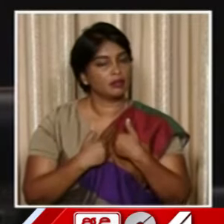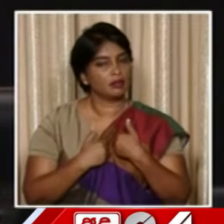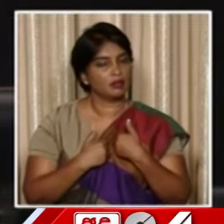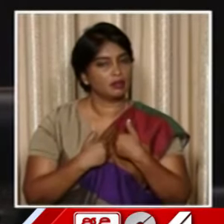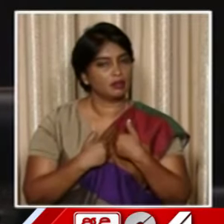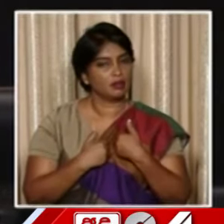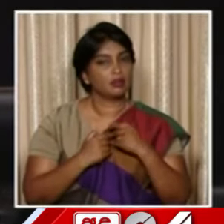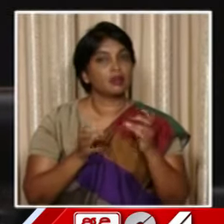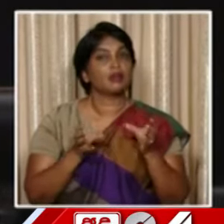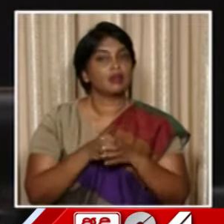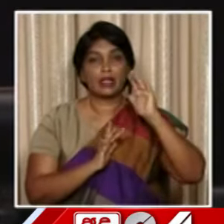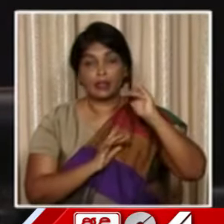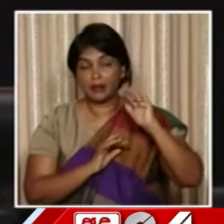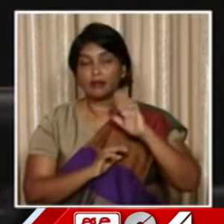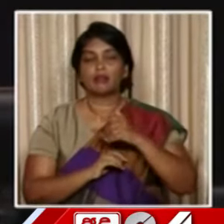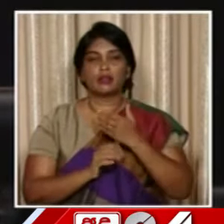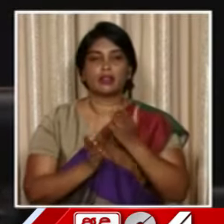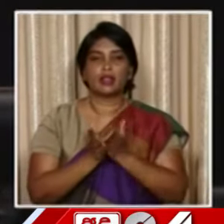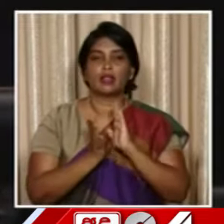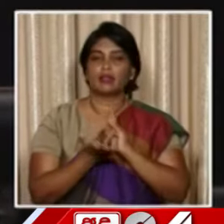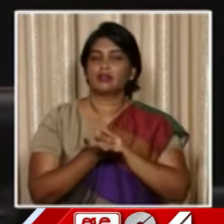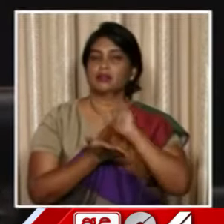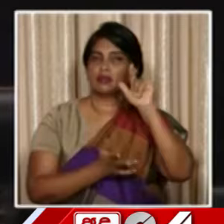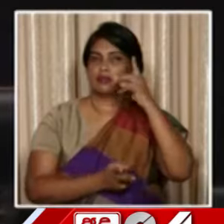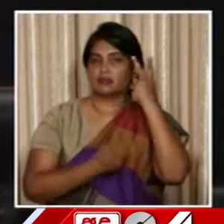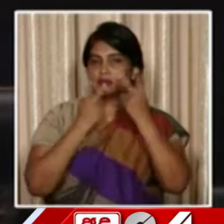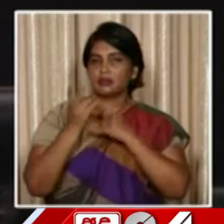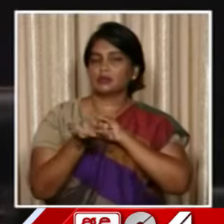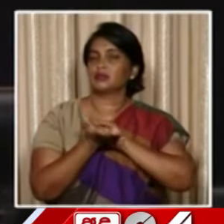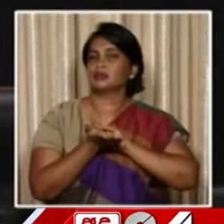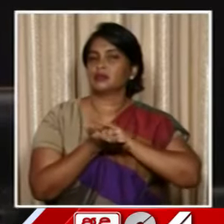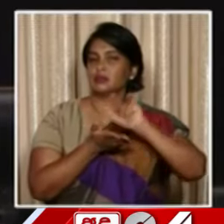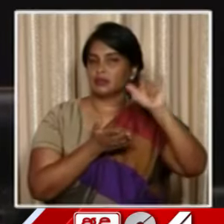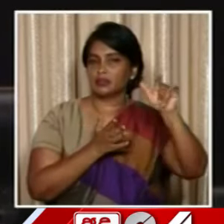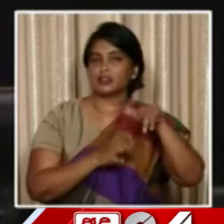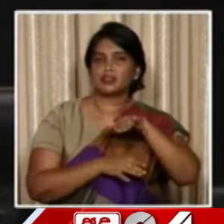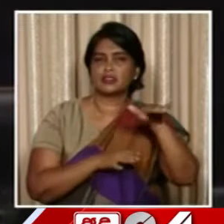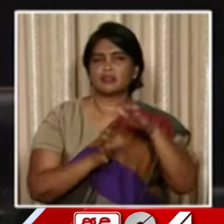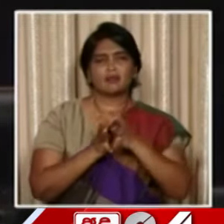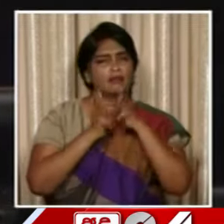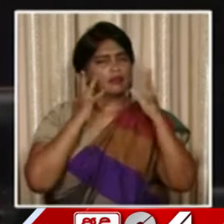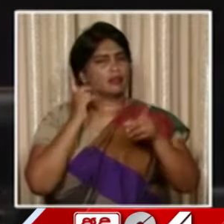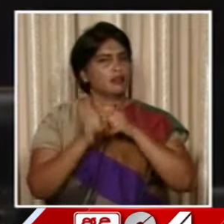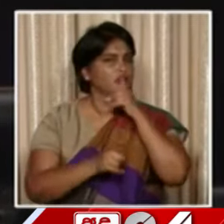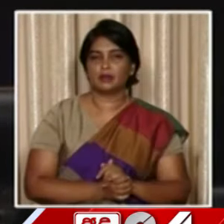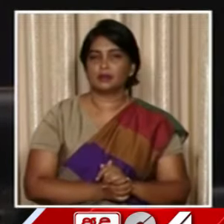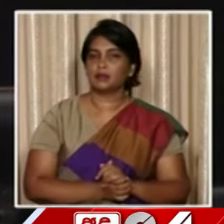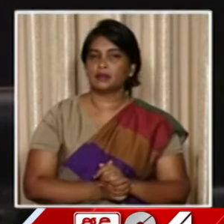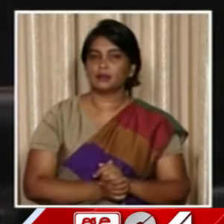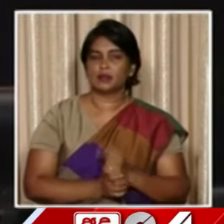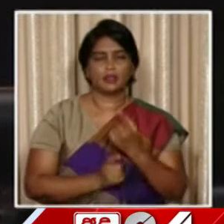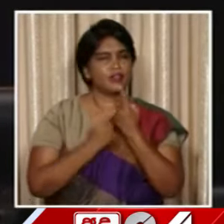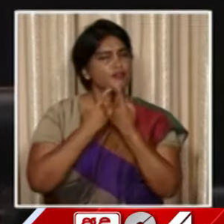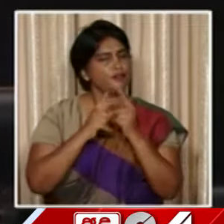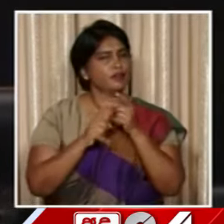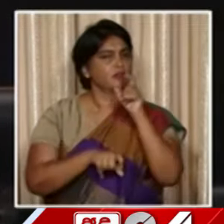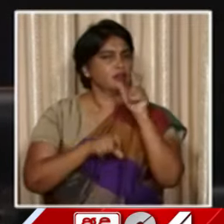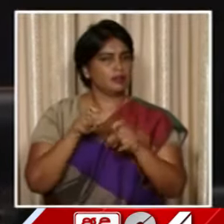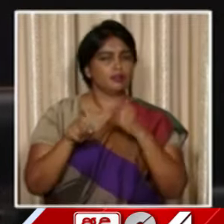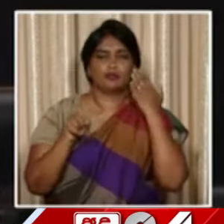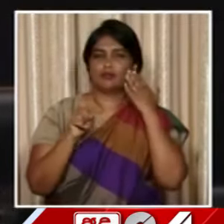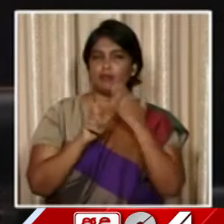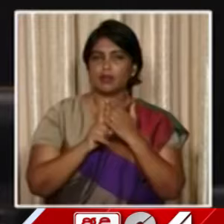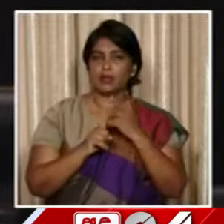අපේ කණ්ඩායමක් මේ වෙලාවේ ඉන්දියාවේ සංචාරය කිරීම පිළිබඳ සමාජයේ විශාල කතාබහක් යනවා. විවිධ පාර්ශ්වයන් මේ